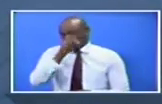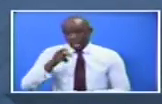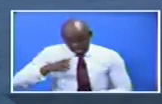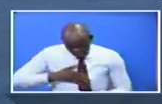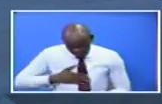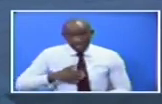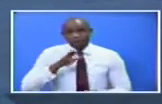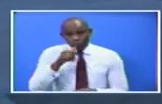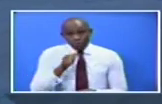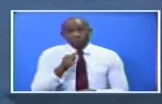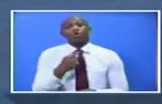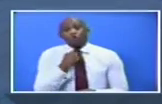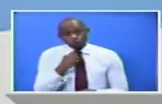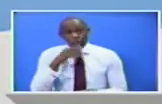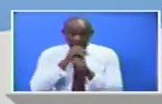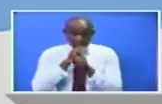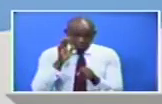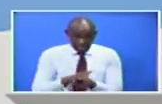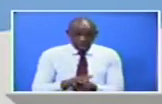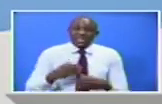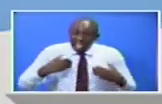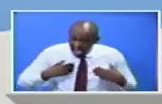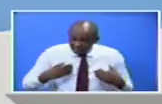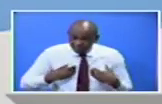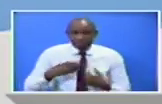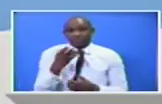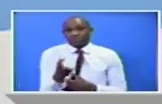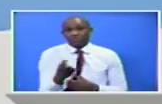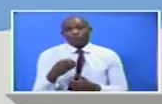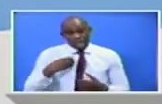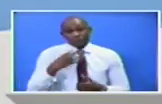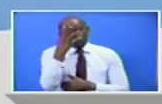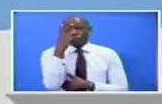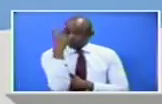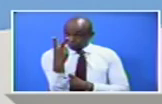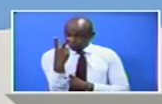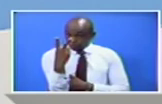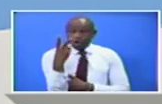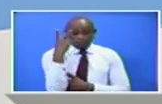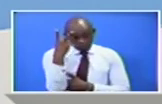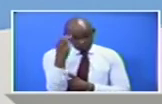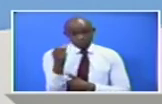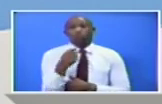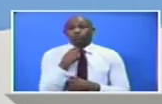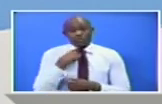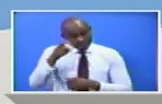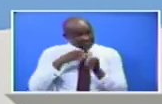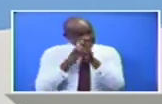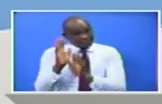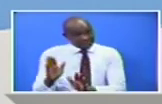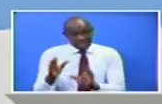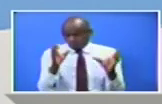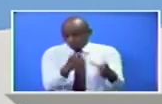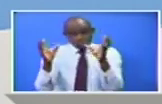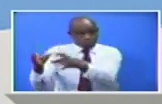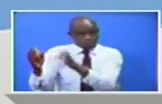ya muungano wa Francis Atoli huwa tuko na chama 42 ambao iko chini ya uongozi wake. Sisi kazi